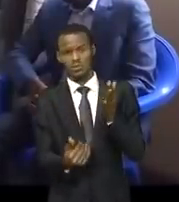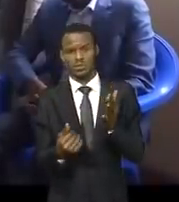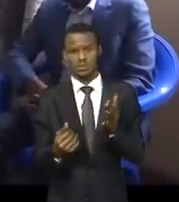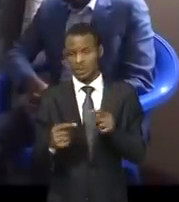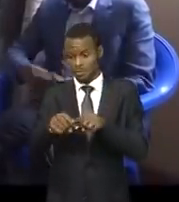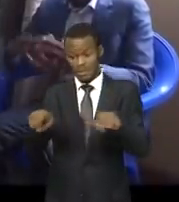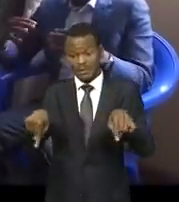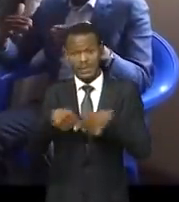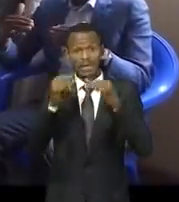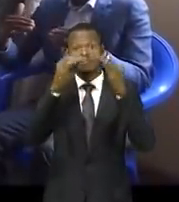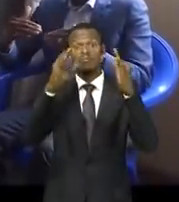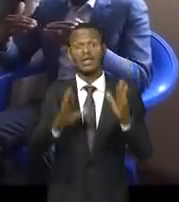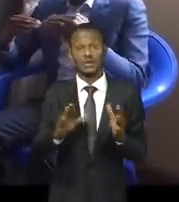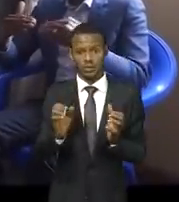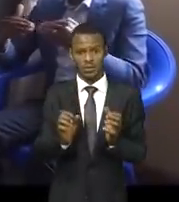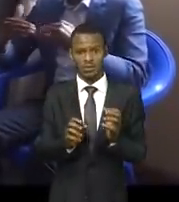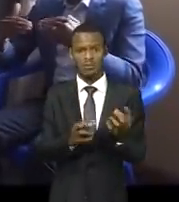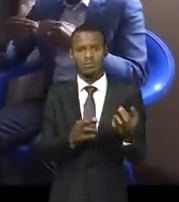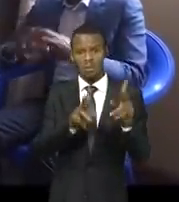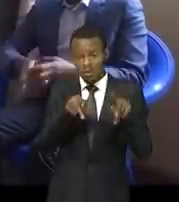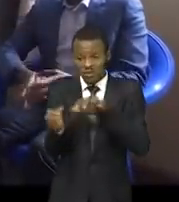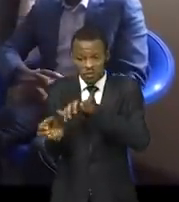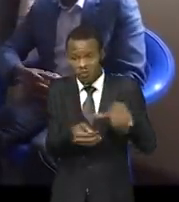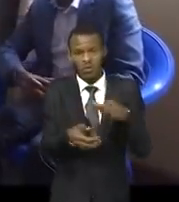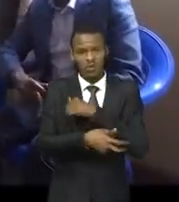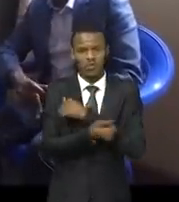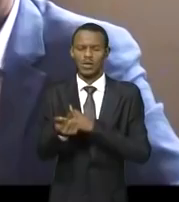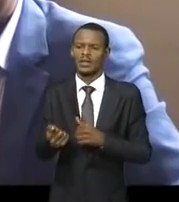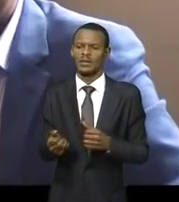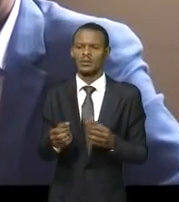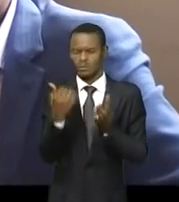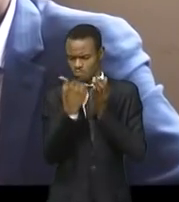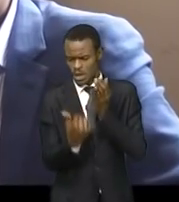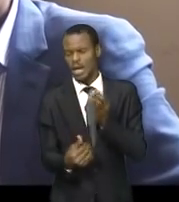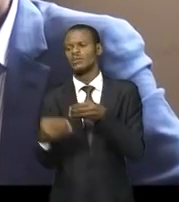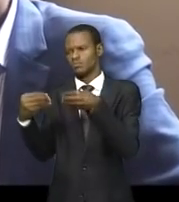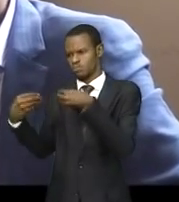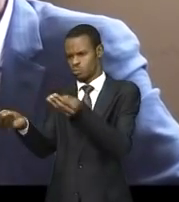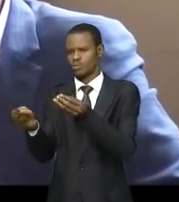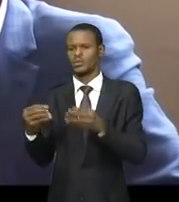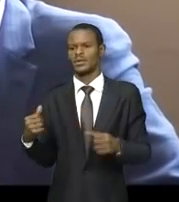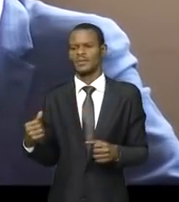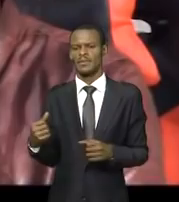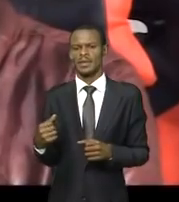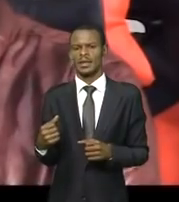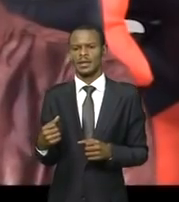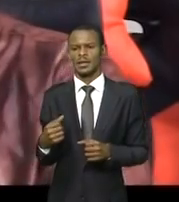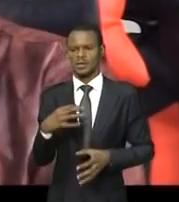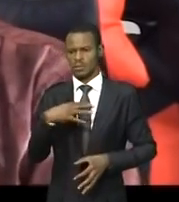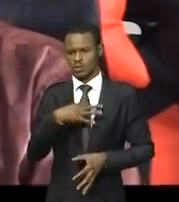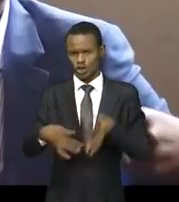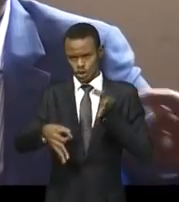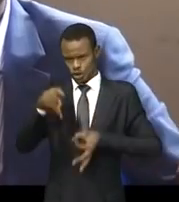spoliations a été remise aux juridictions compétentes pour arrêter cette hémorragie. Les procureurs généraux près la cour